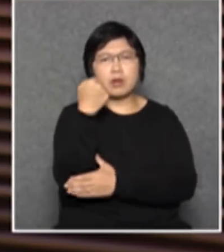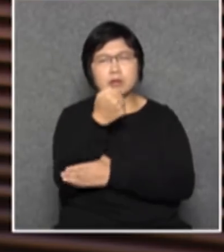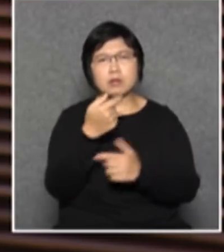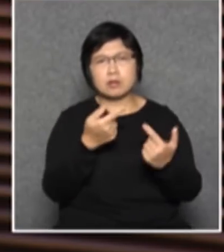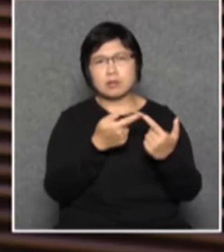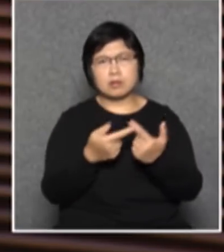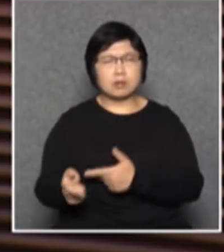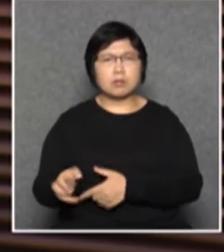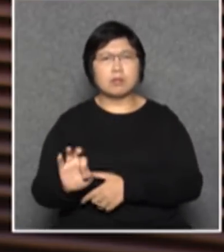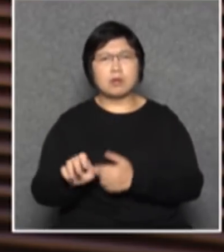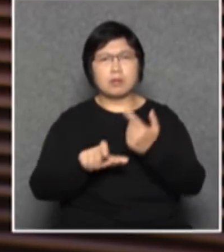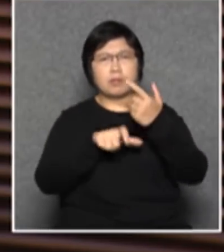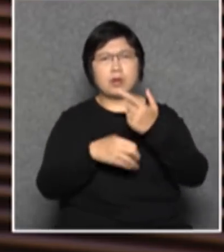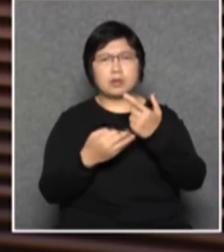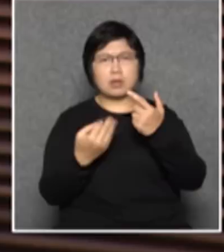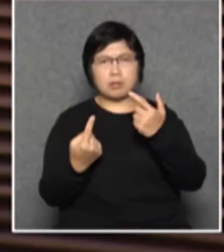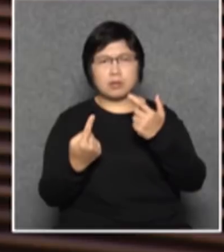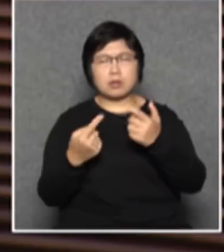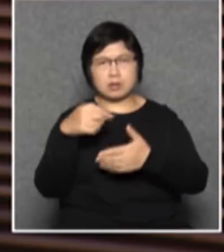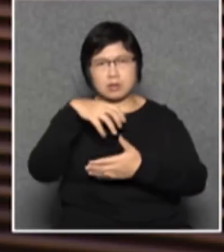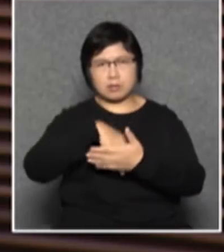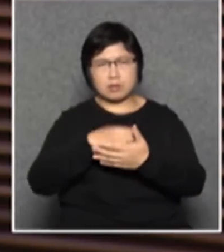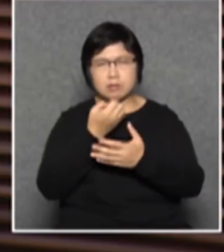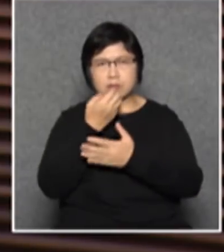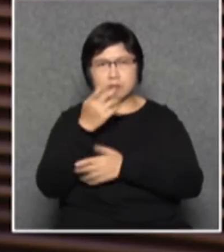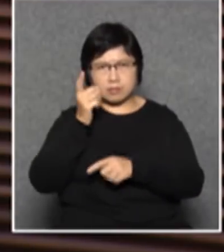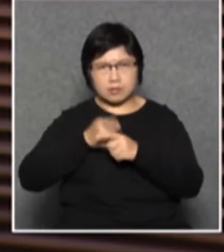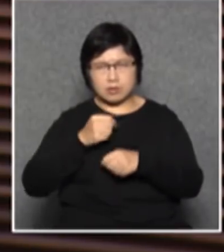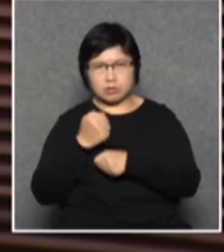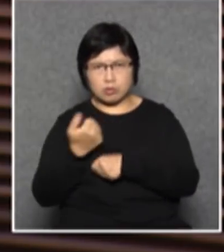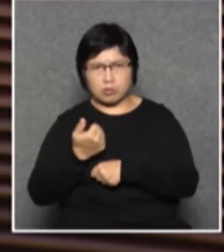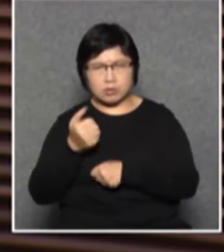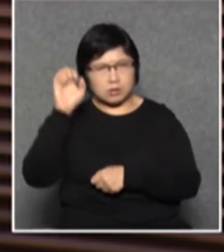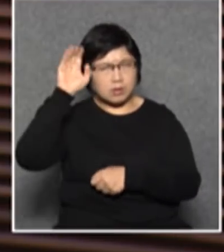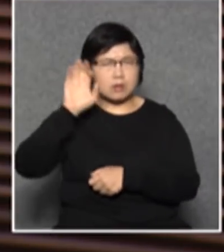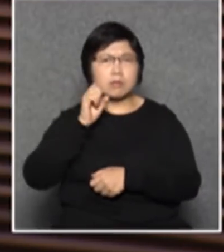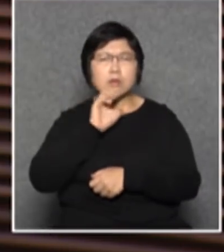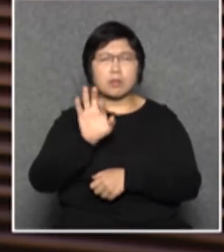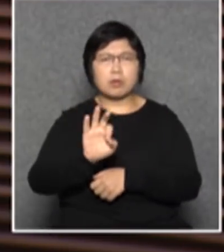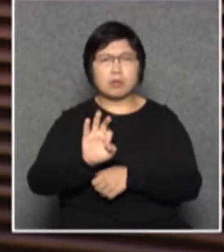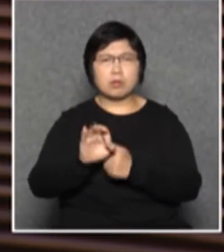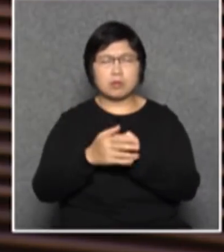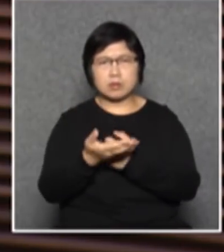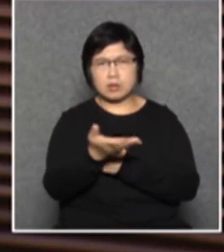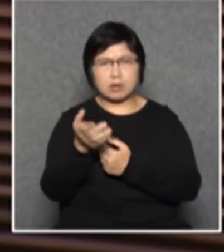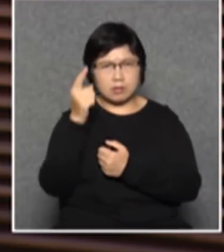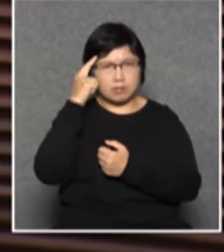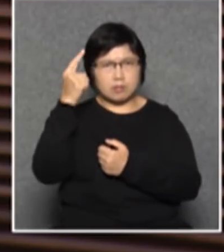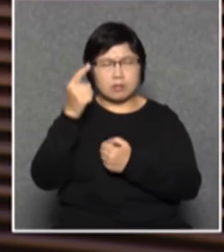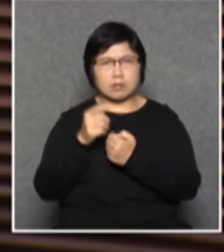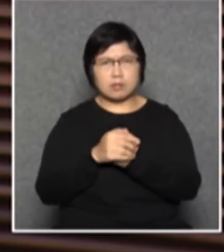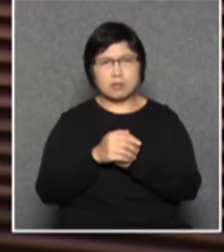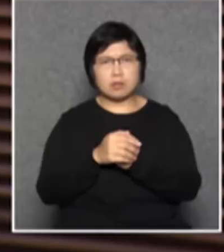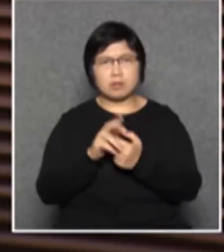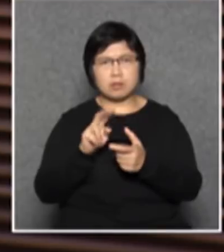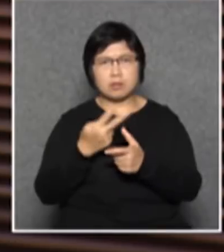在831框架底下提出實質可行的建議。大家想想，經過